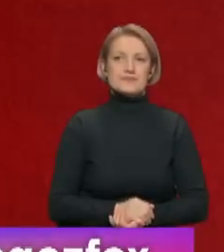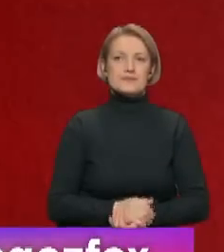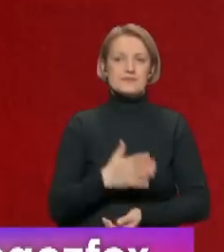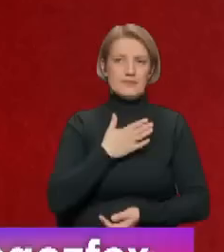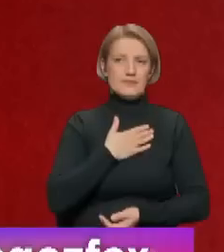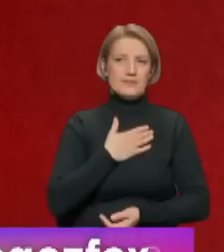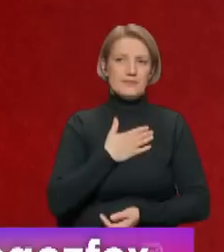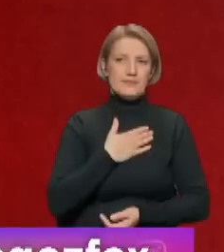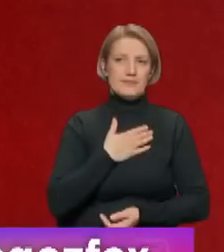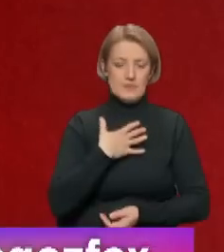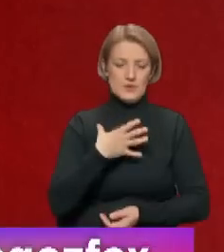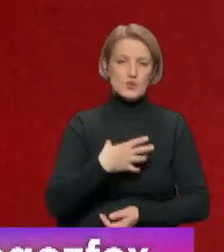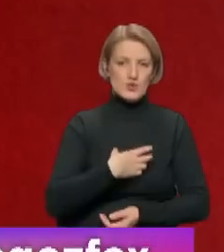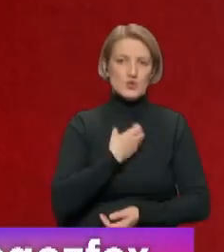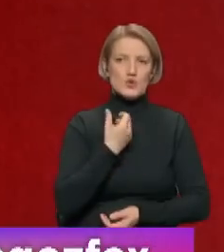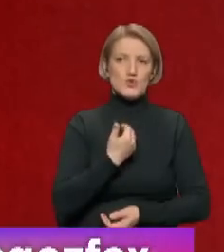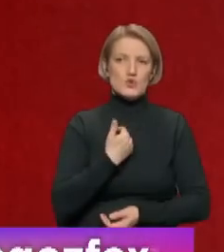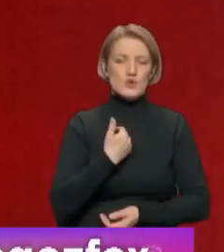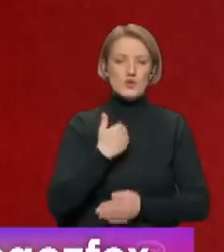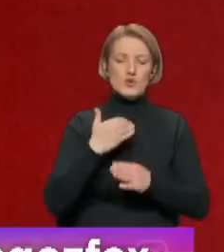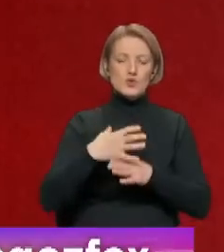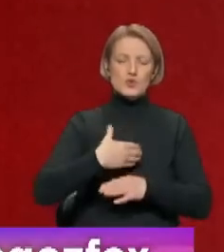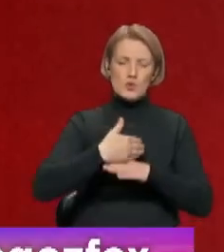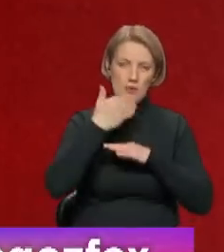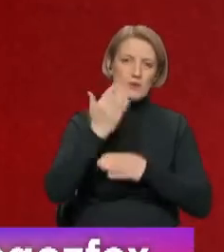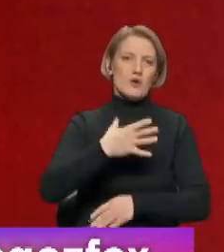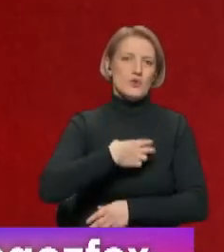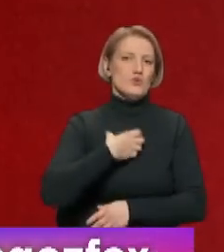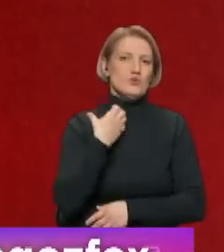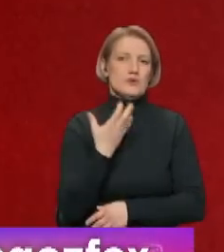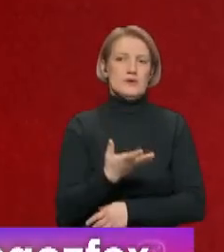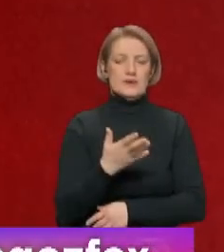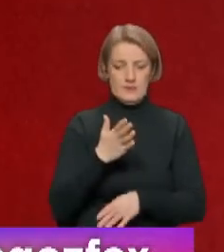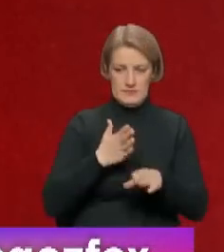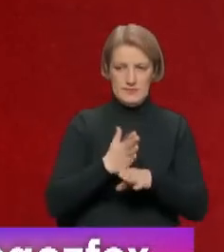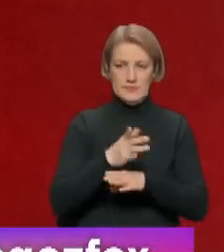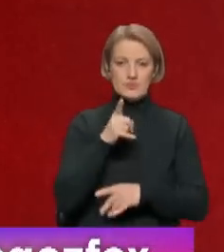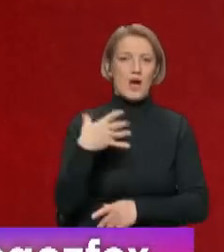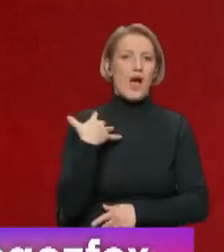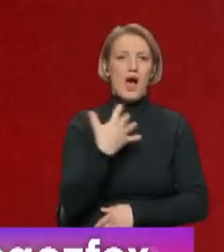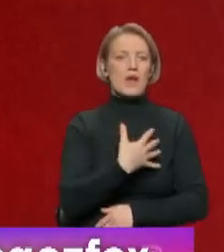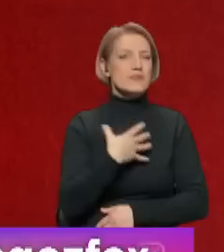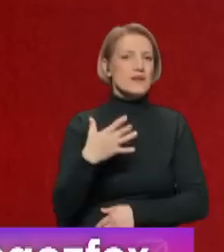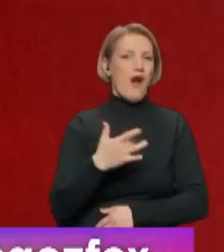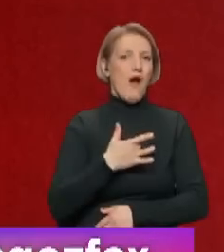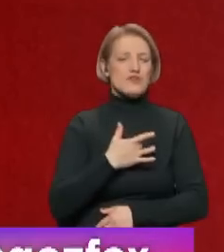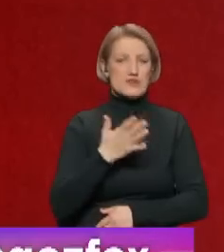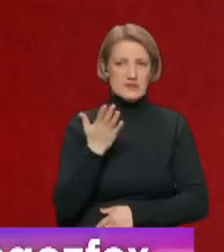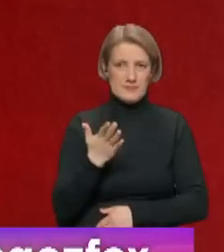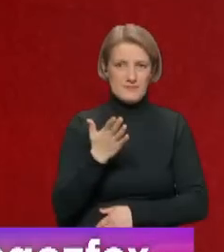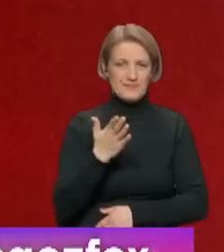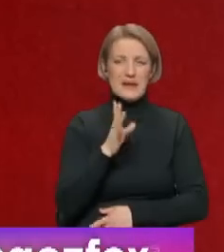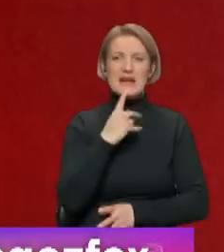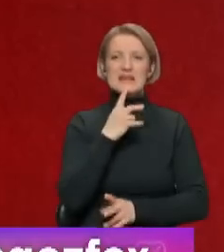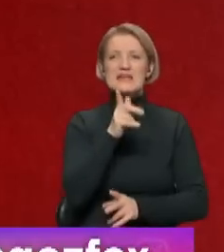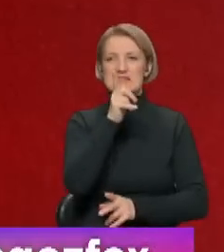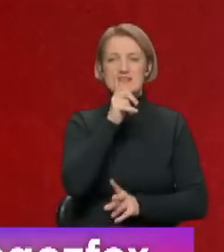yani üzücü Ötesi üzücü aslında işte bu annenin ızdırabı o titreyen sesi